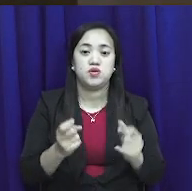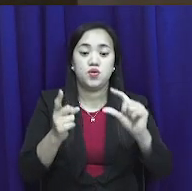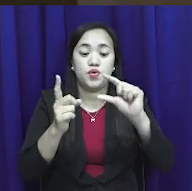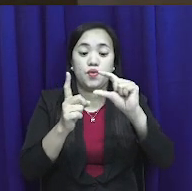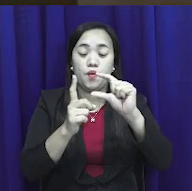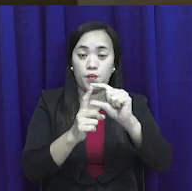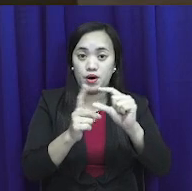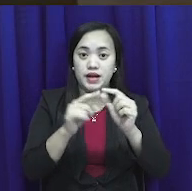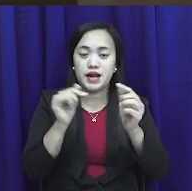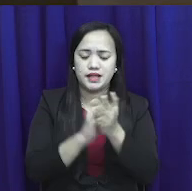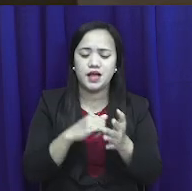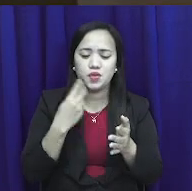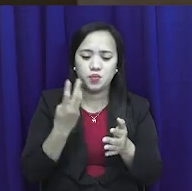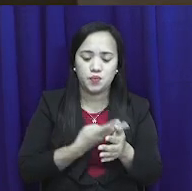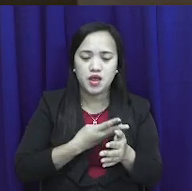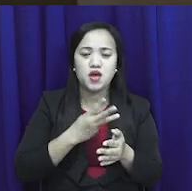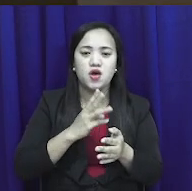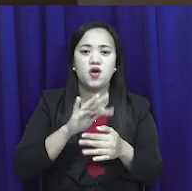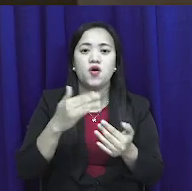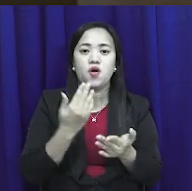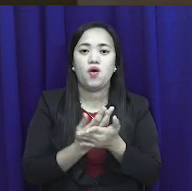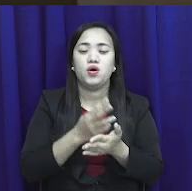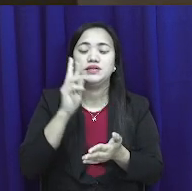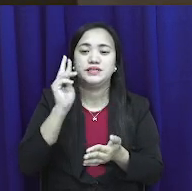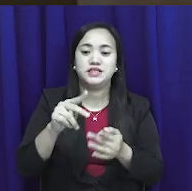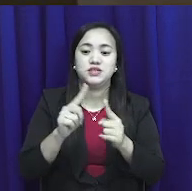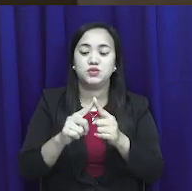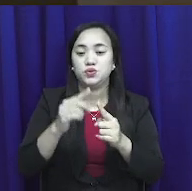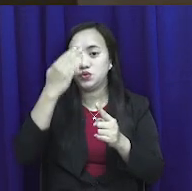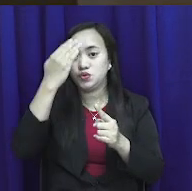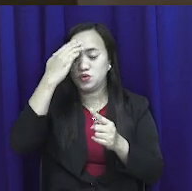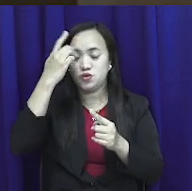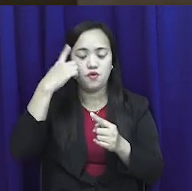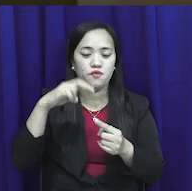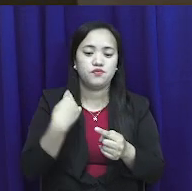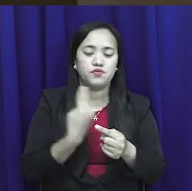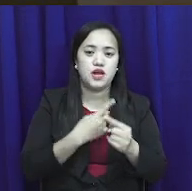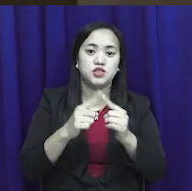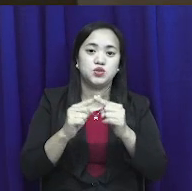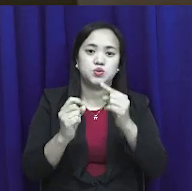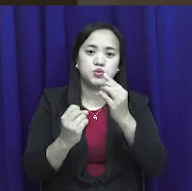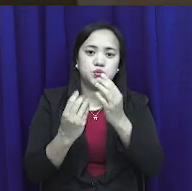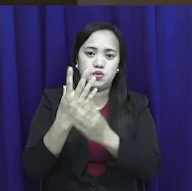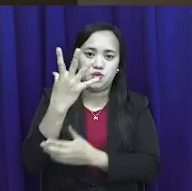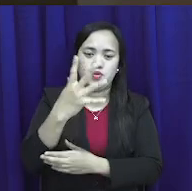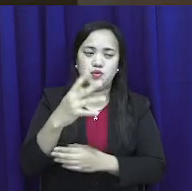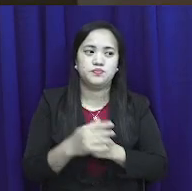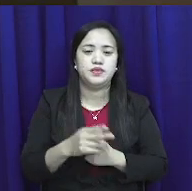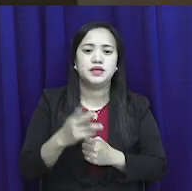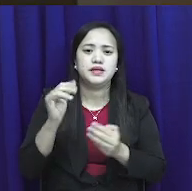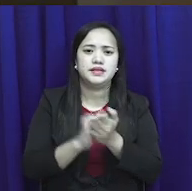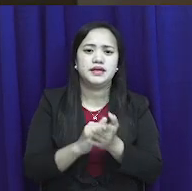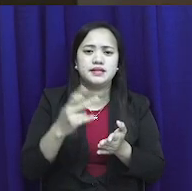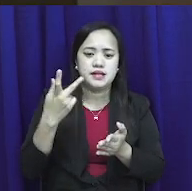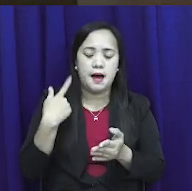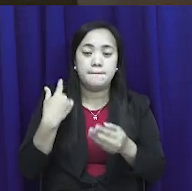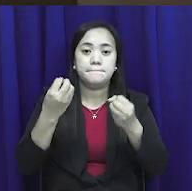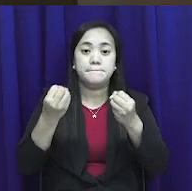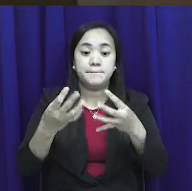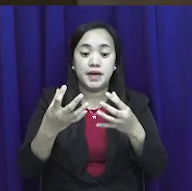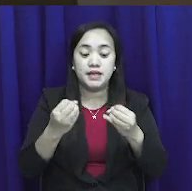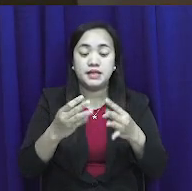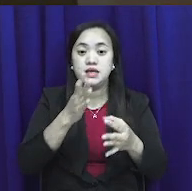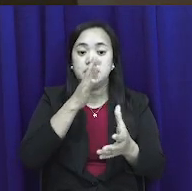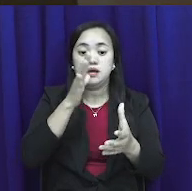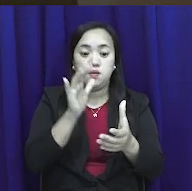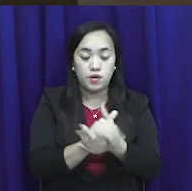eh Napaka realistic ito yung sinasabi namin kanina sa inyo mga kapatid na nililin lang ng ng